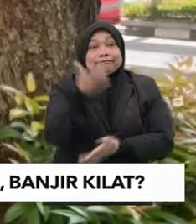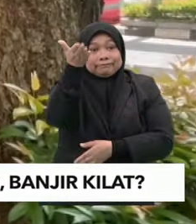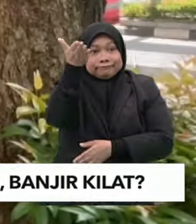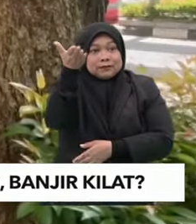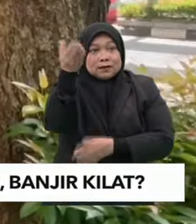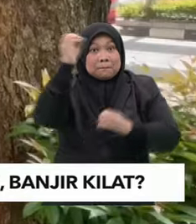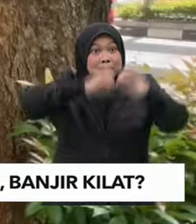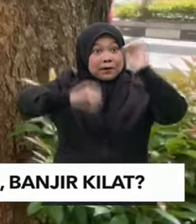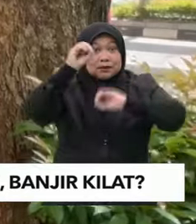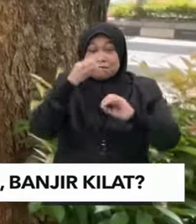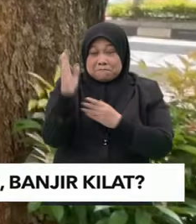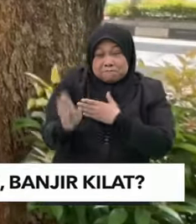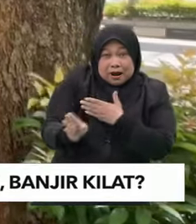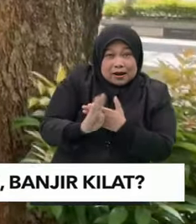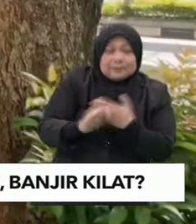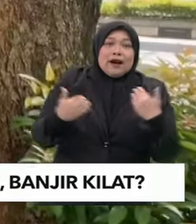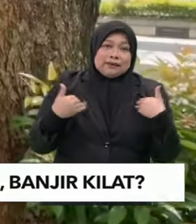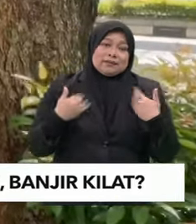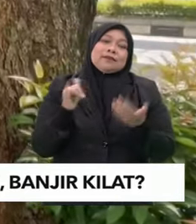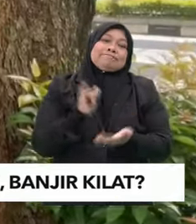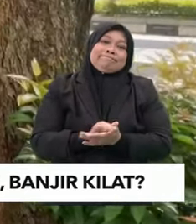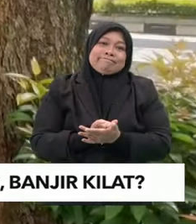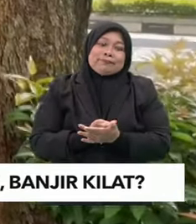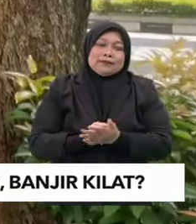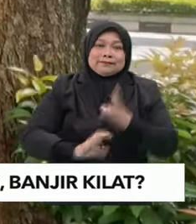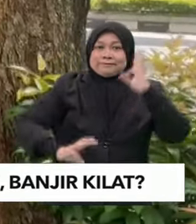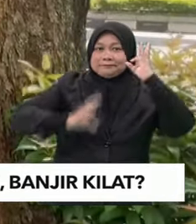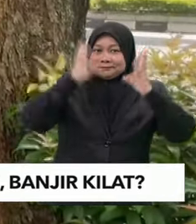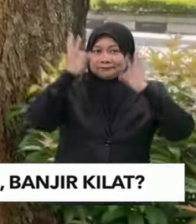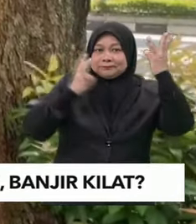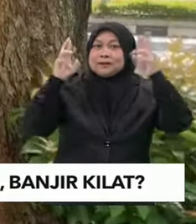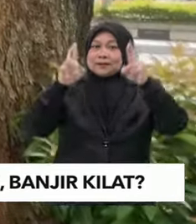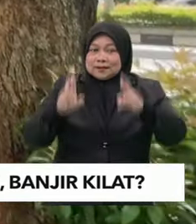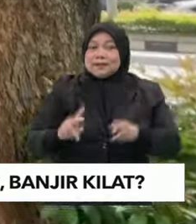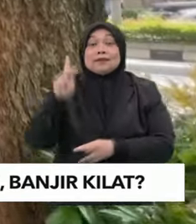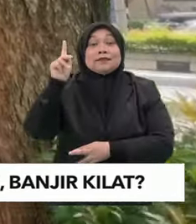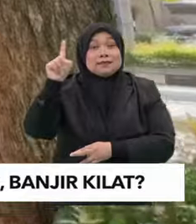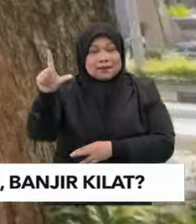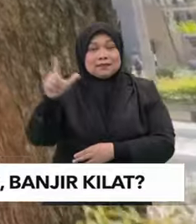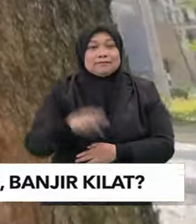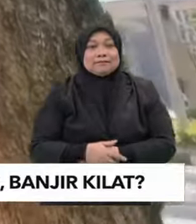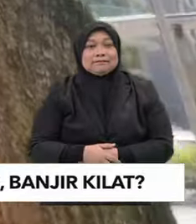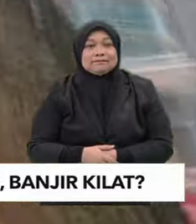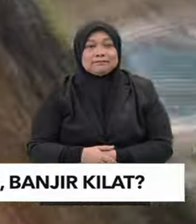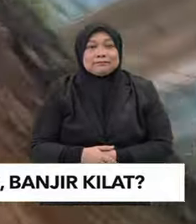pantau memang pantau, tapi bahaya itu tetap ada. Itu yang sebenarnya yang merisaukan rakyat di Kuala Lumpur ini.